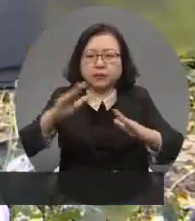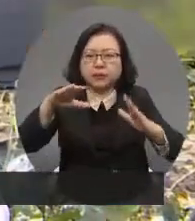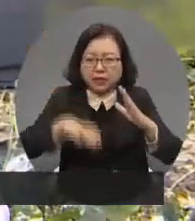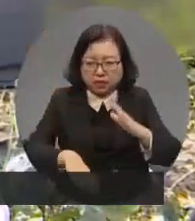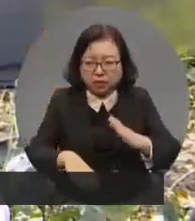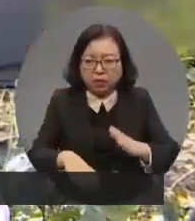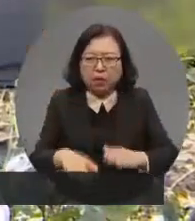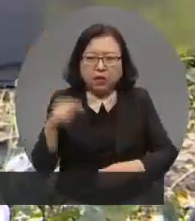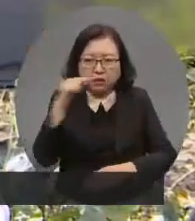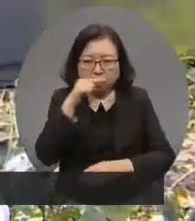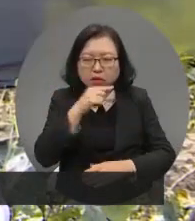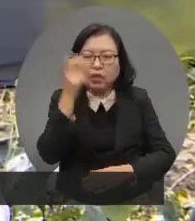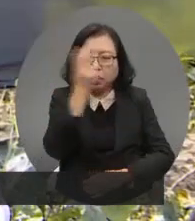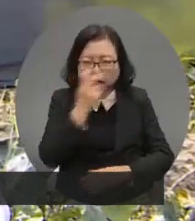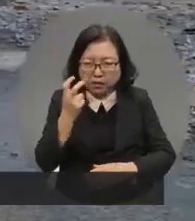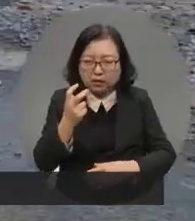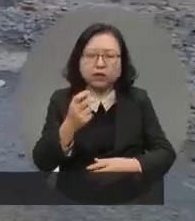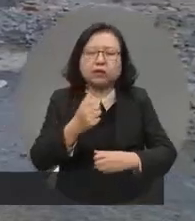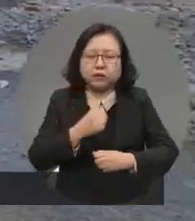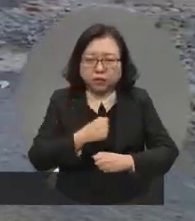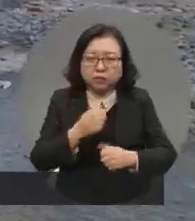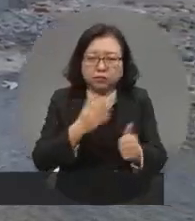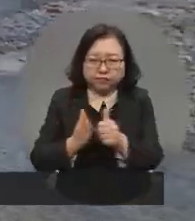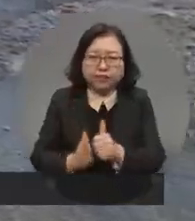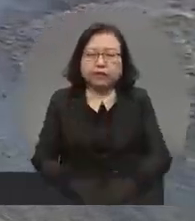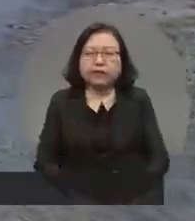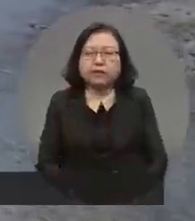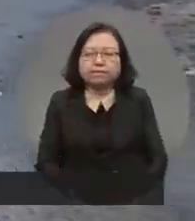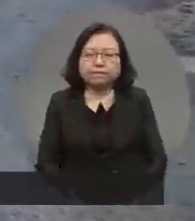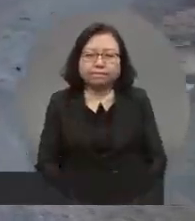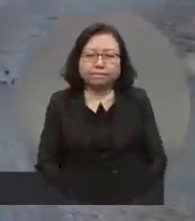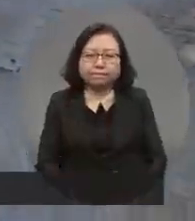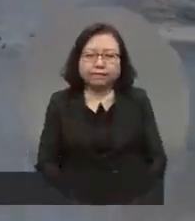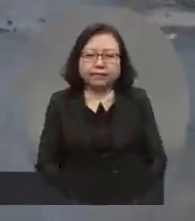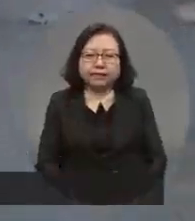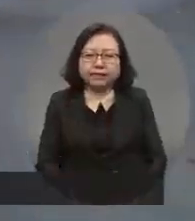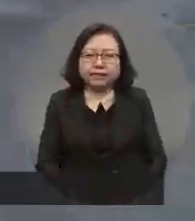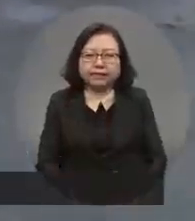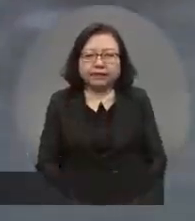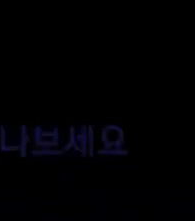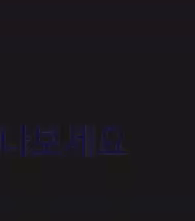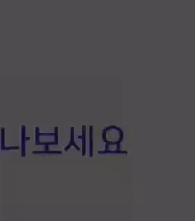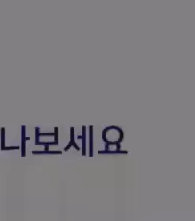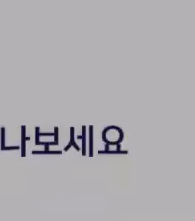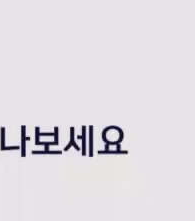소홀히 없도록 철저한 관리를 당부했습니다. MBC 뉴스 이승준입니다.